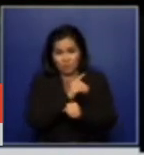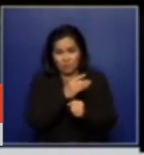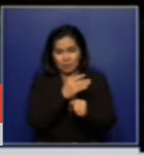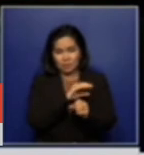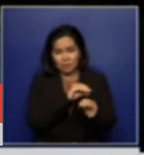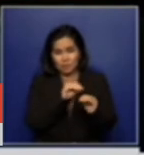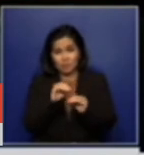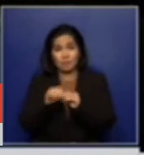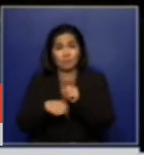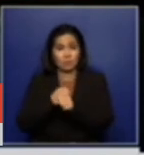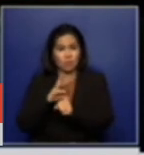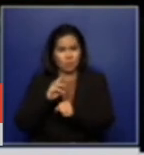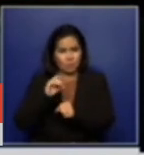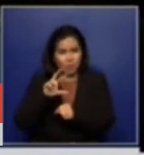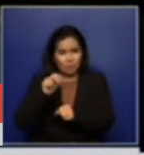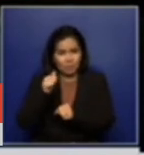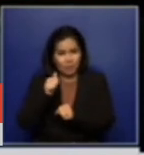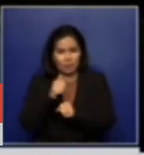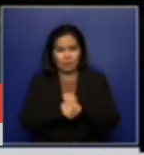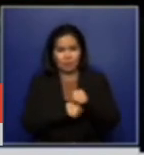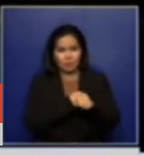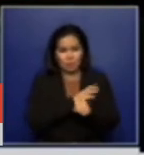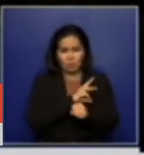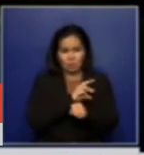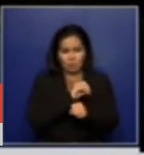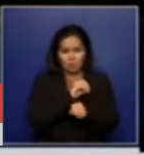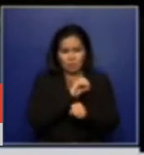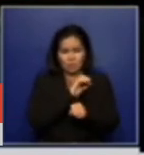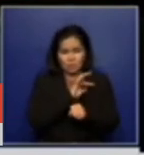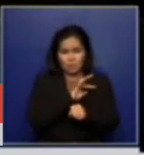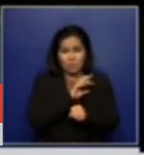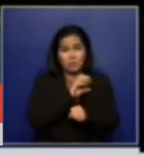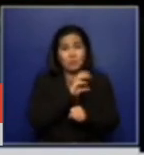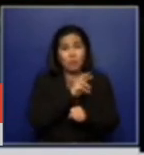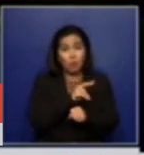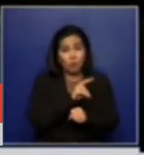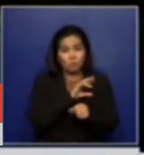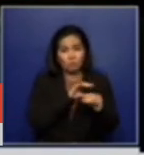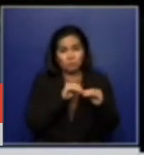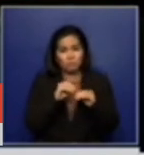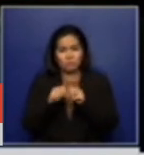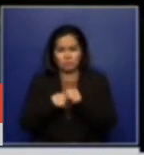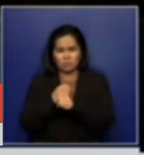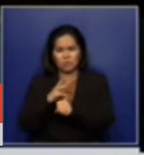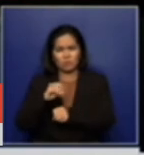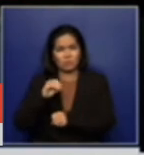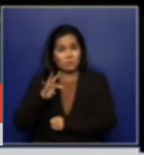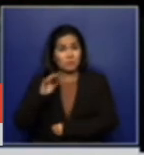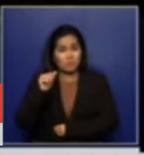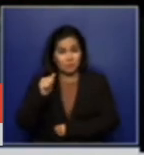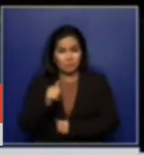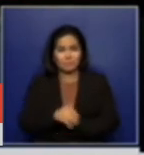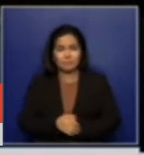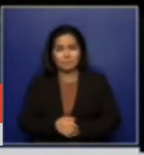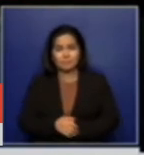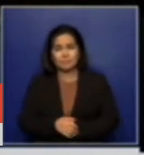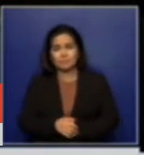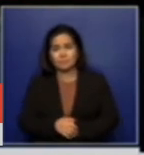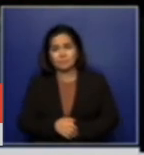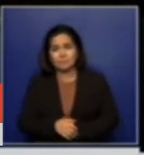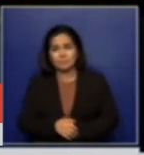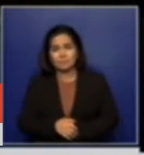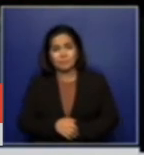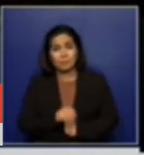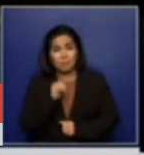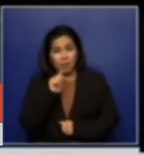ปี64แต่62เนี่ยถูกนำมาใช้ได้เลยเพราะว่ามันสามารถดู